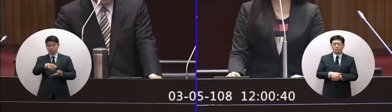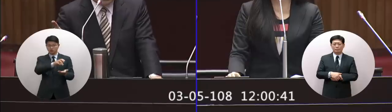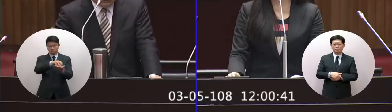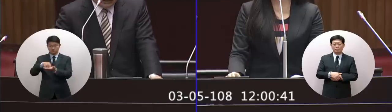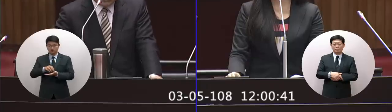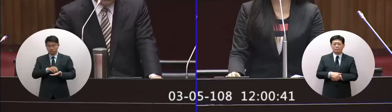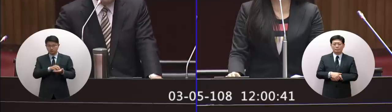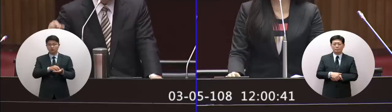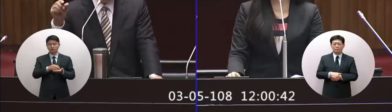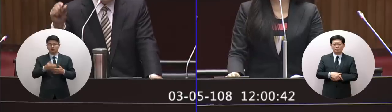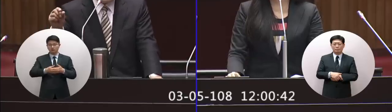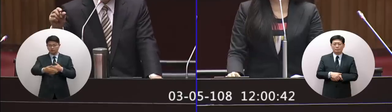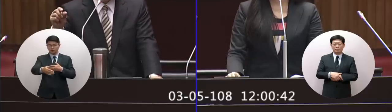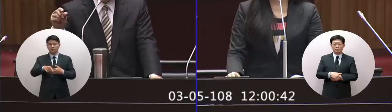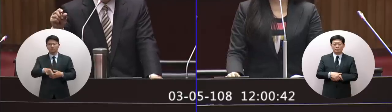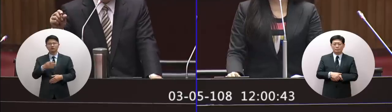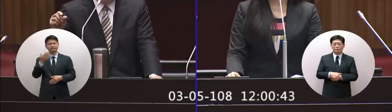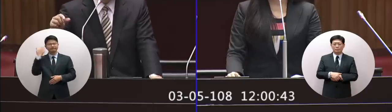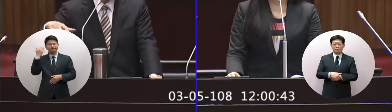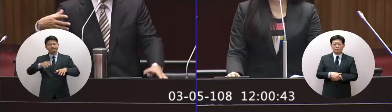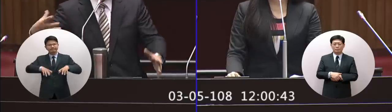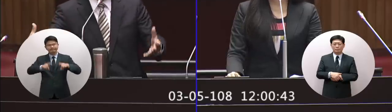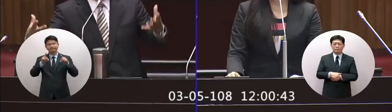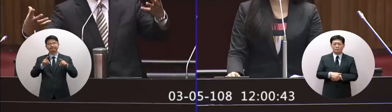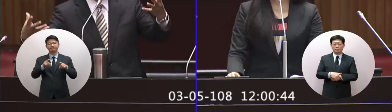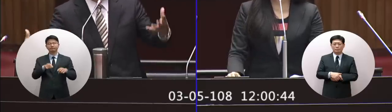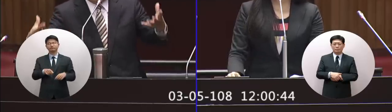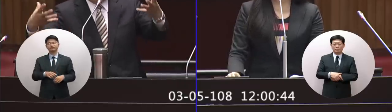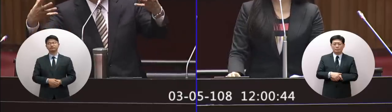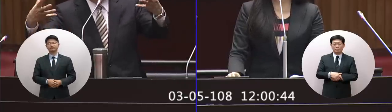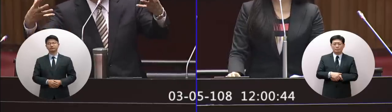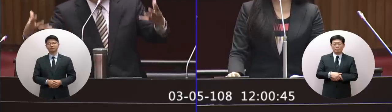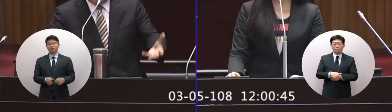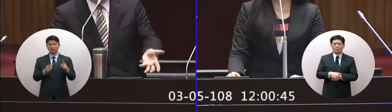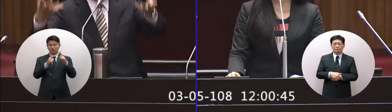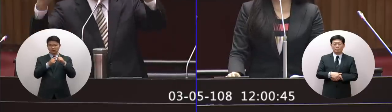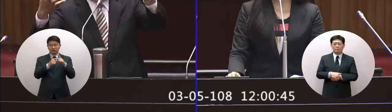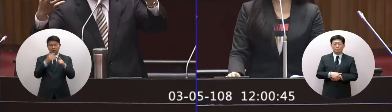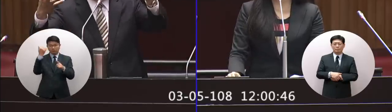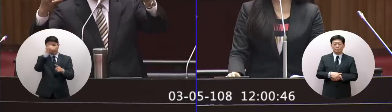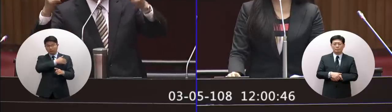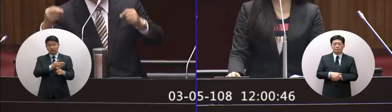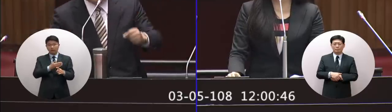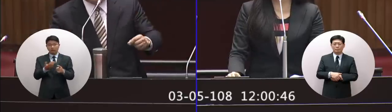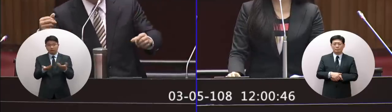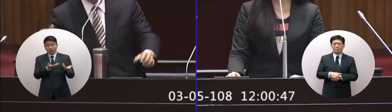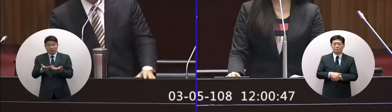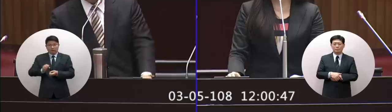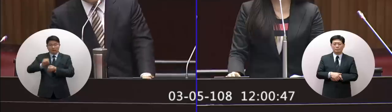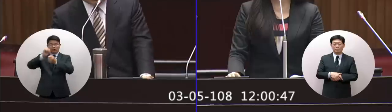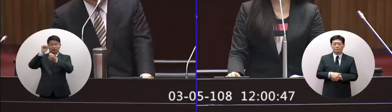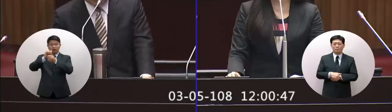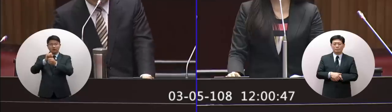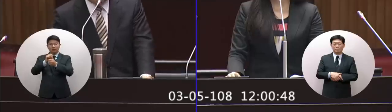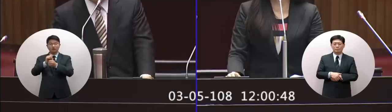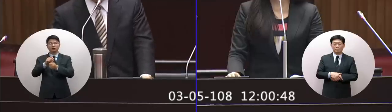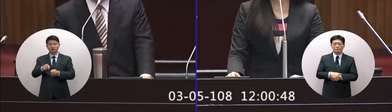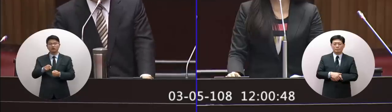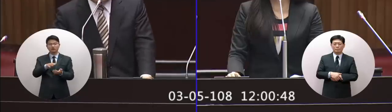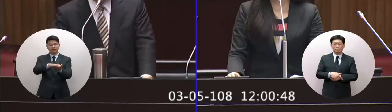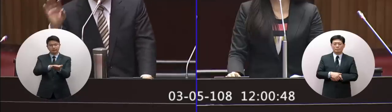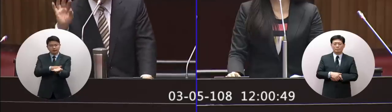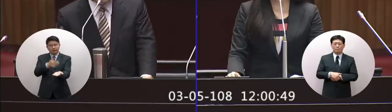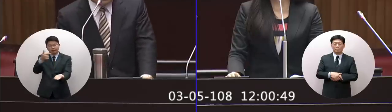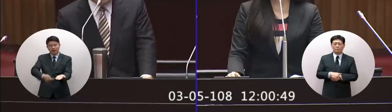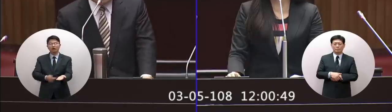确实对于以前一开始的时候，因为人突然业务大增，所以确实核销比